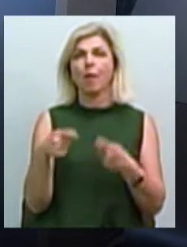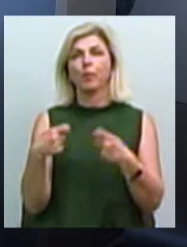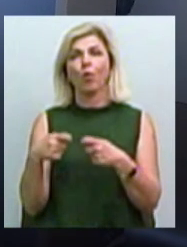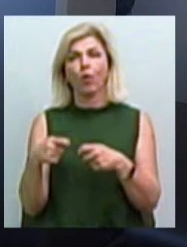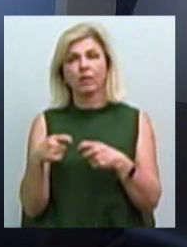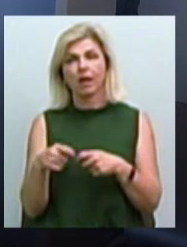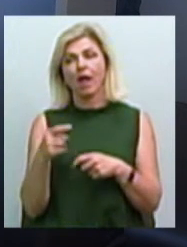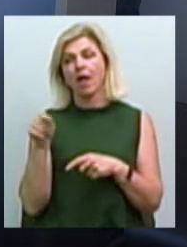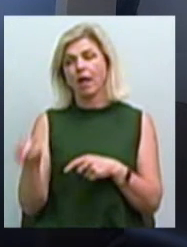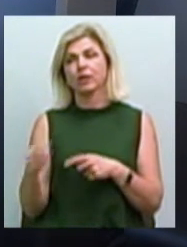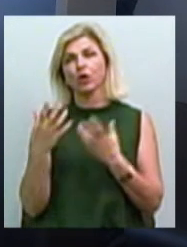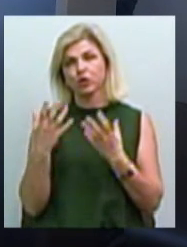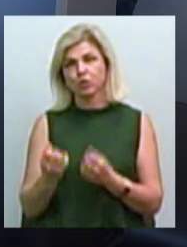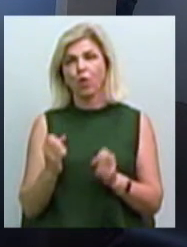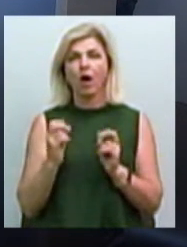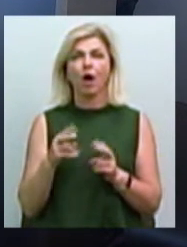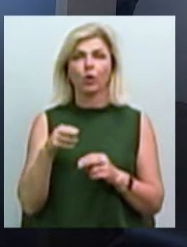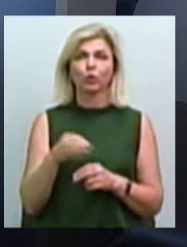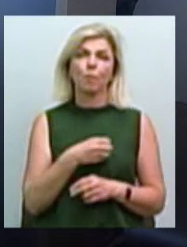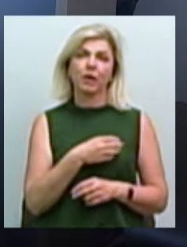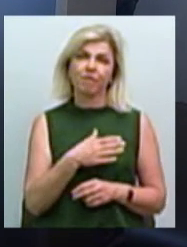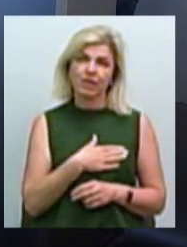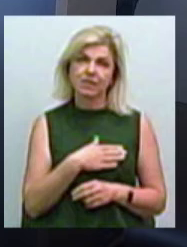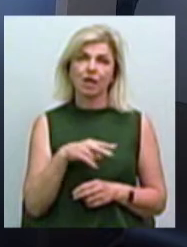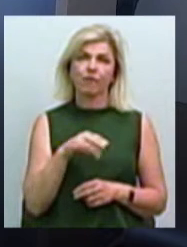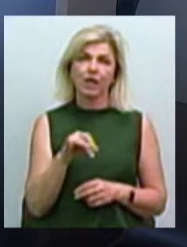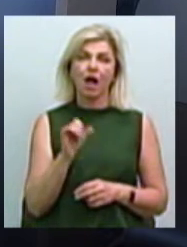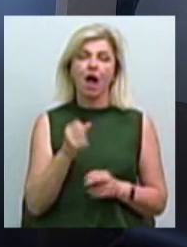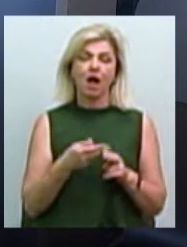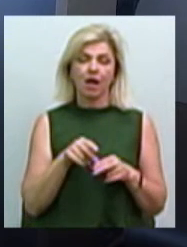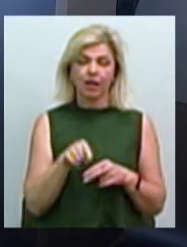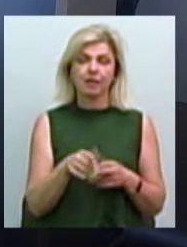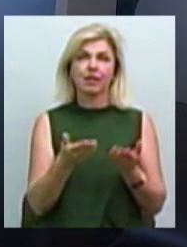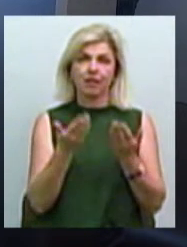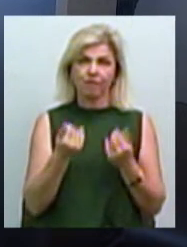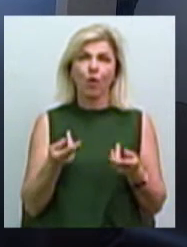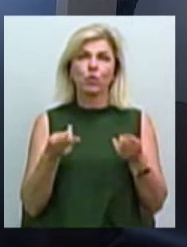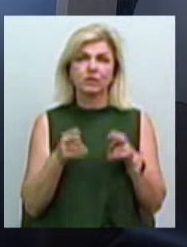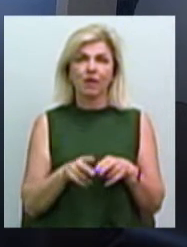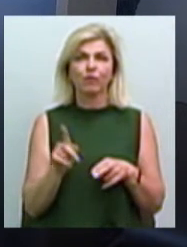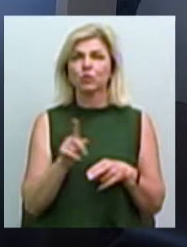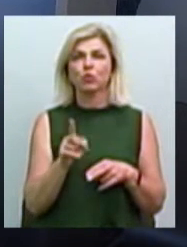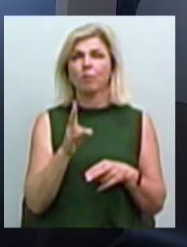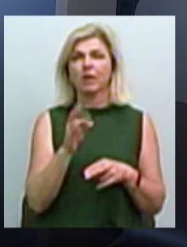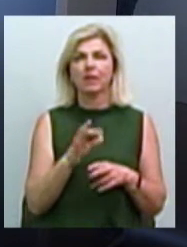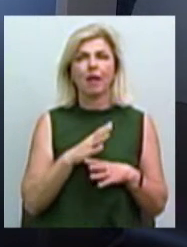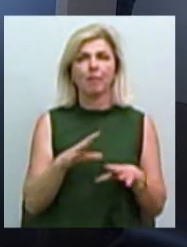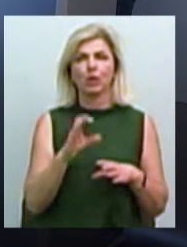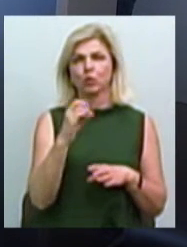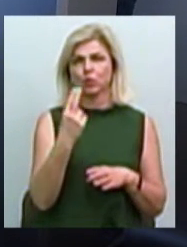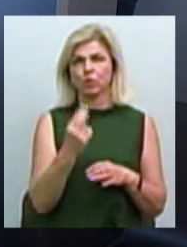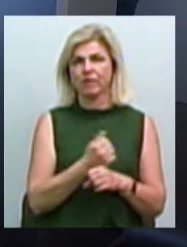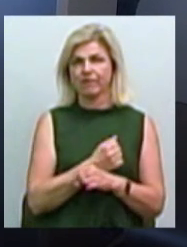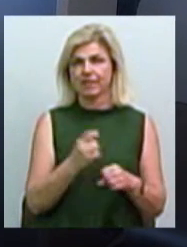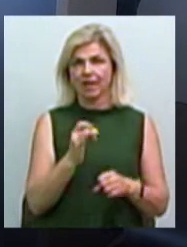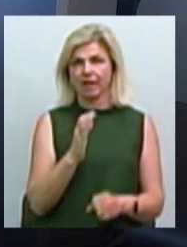еще каким-то образом там приватизировали, а вот это вот давайте оставим для того, чтобы не посеять социальный взрыв. И насколько я